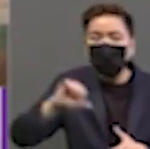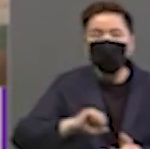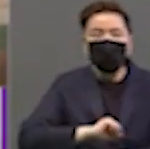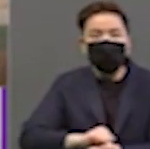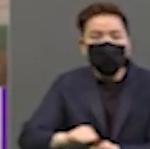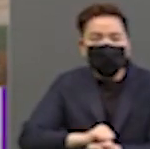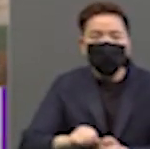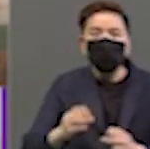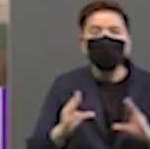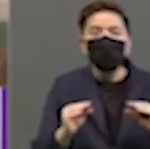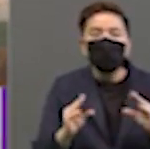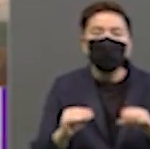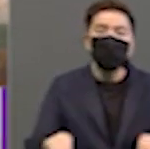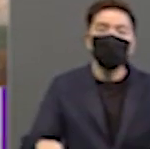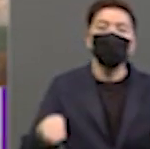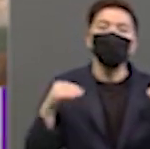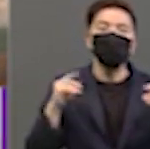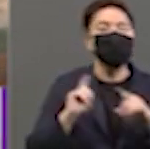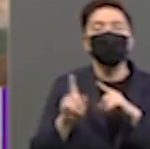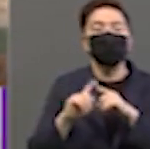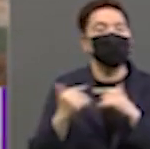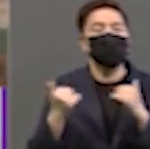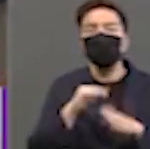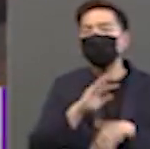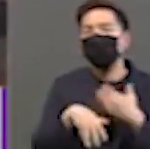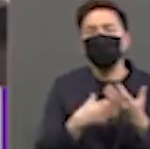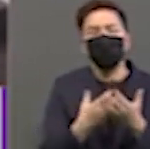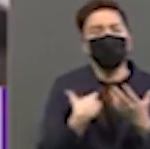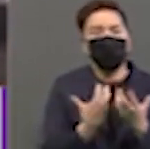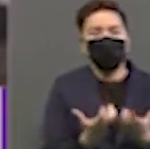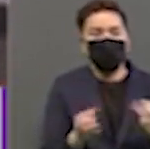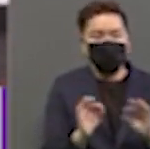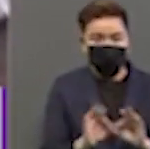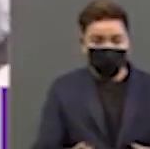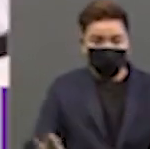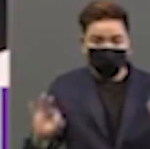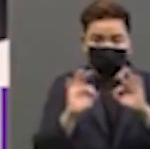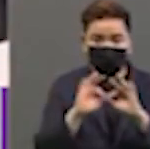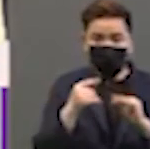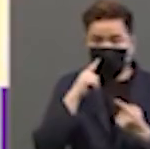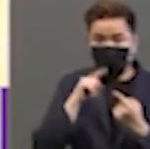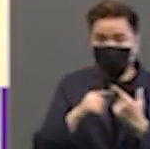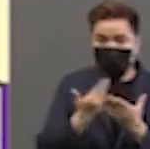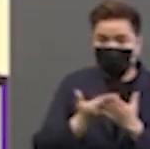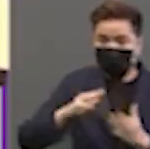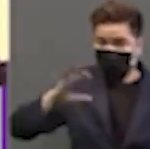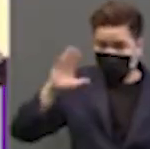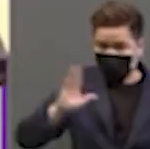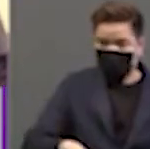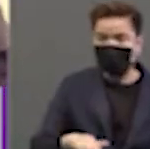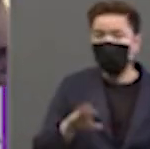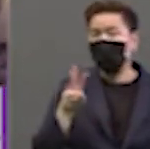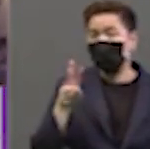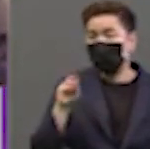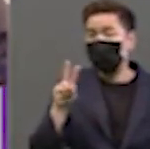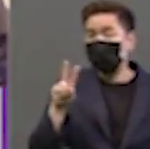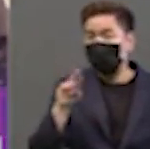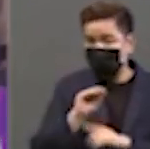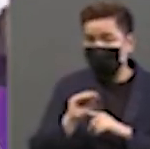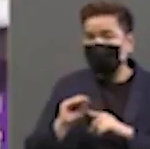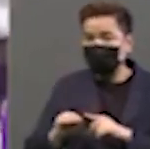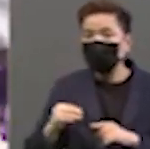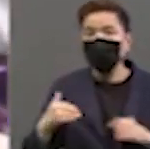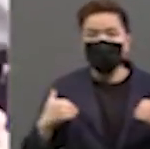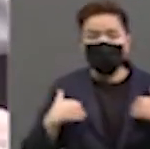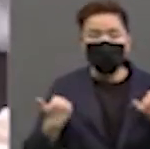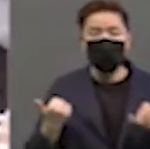และทุกจังหวัดทั่วประเทศอีก 600จุดคะฉะนั้นรวมกันทั้งประเทศนะครับนี้ก็เป็น